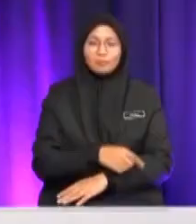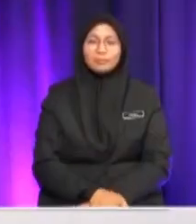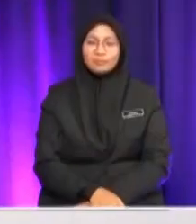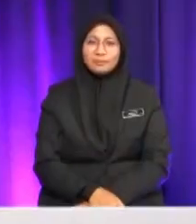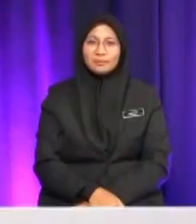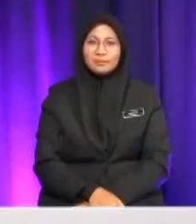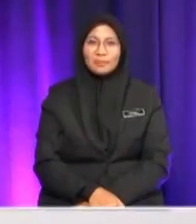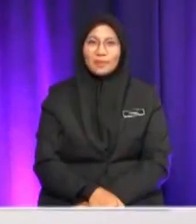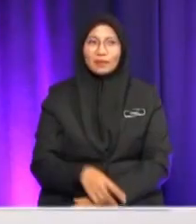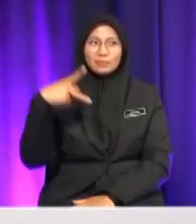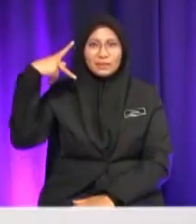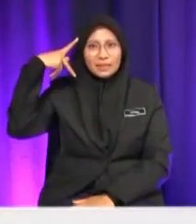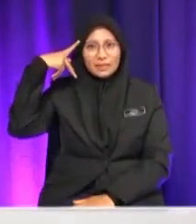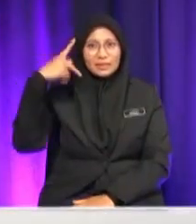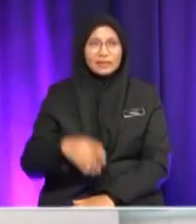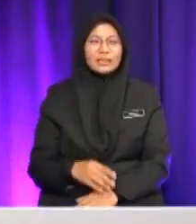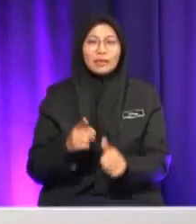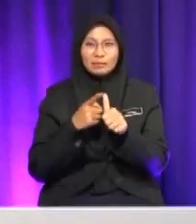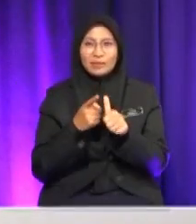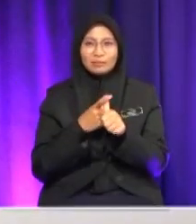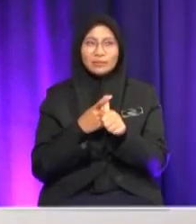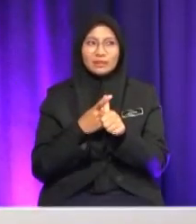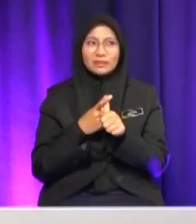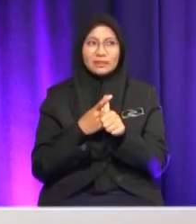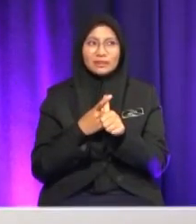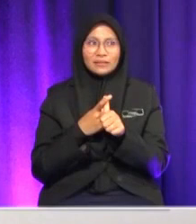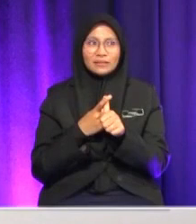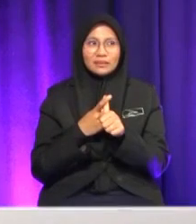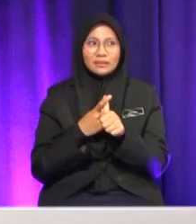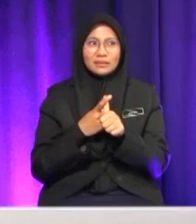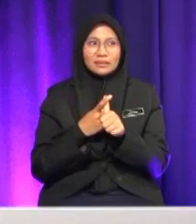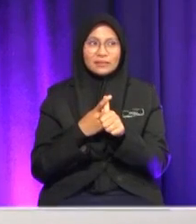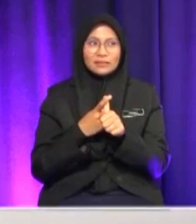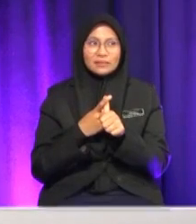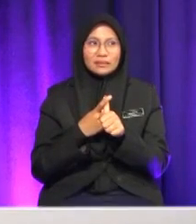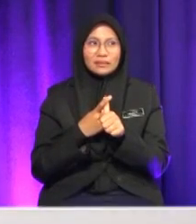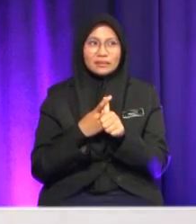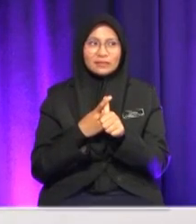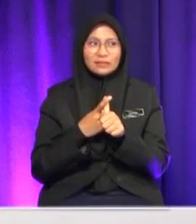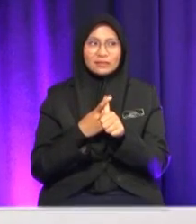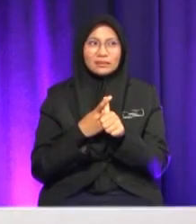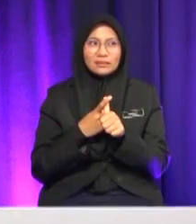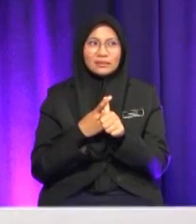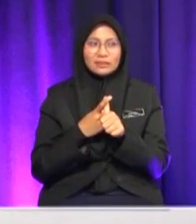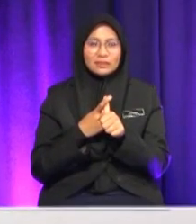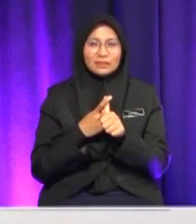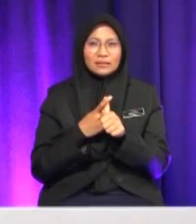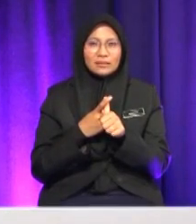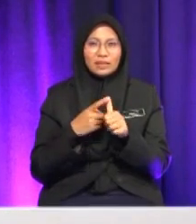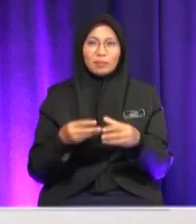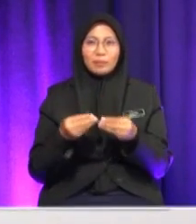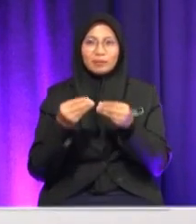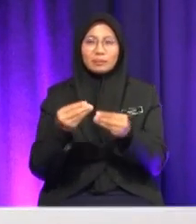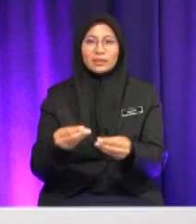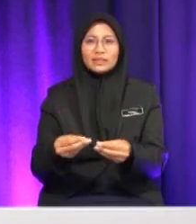Pertamanya saya akan memberikan, I would say I give full control kepada ibu bapa saya untuk